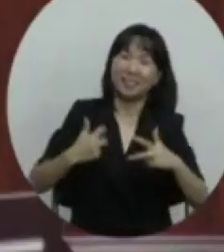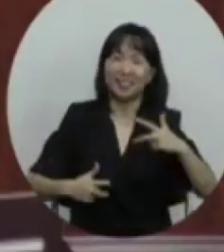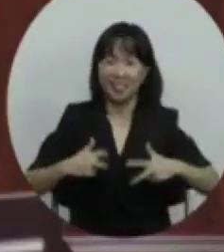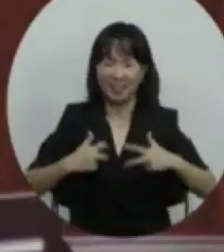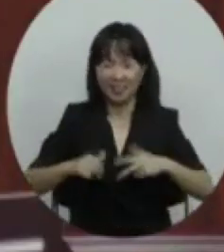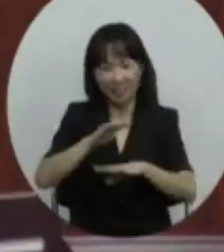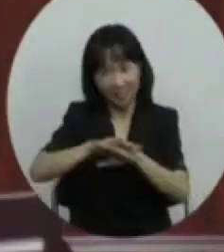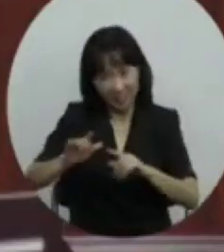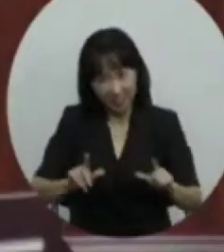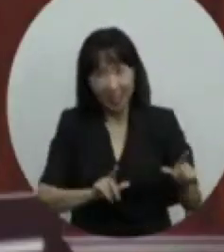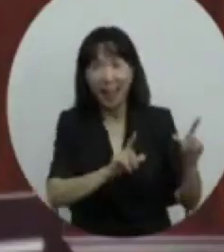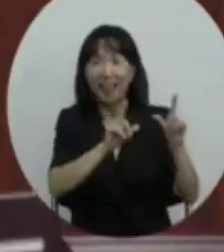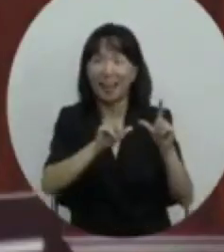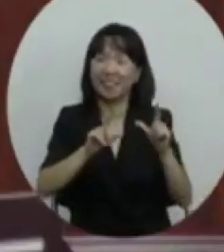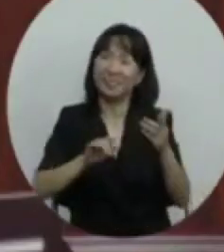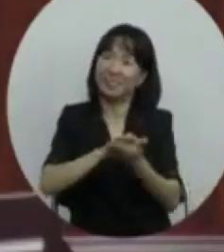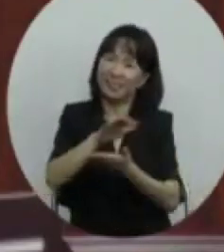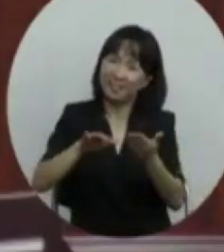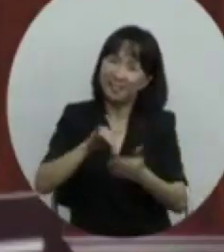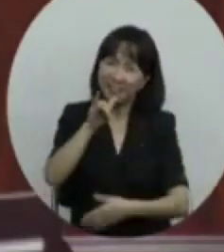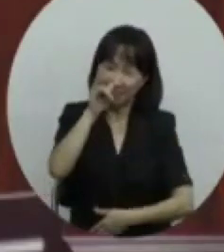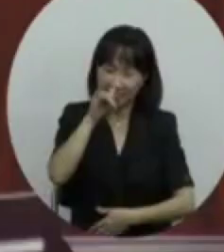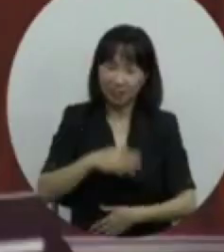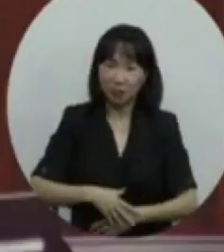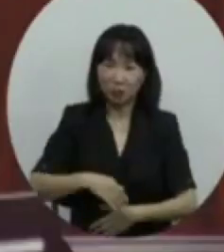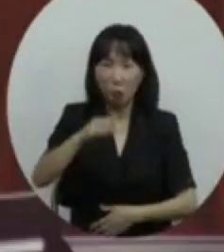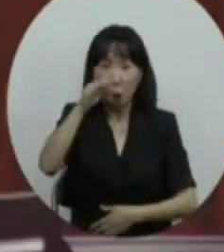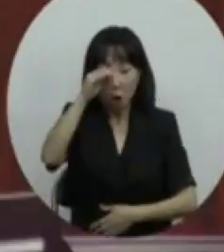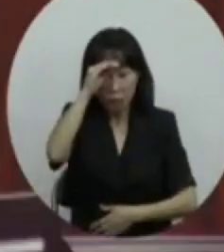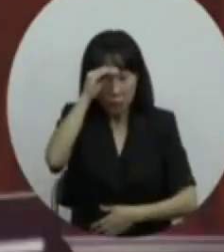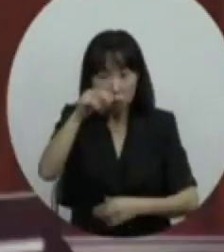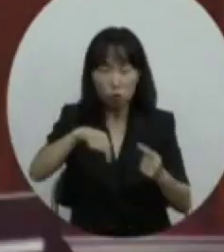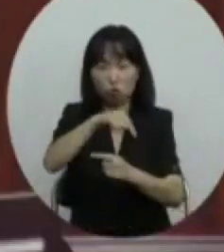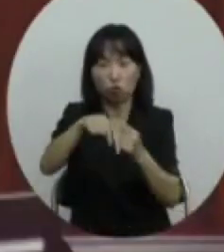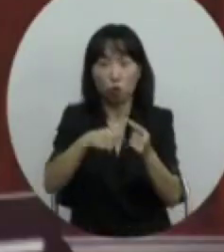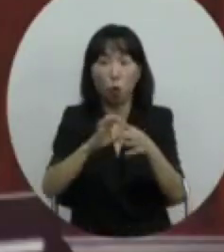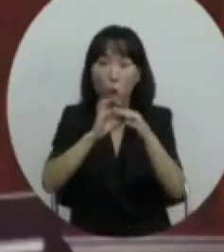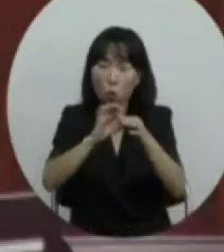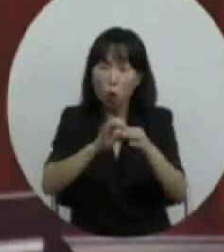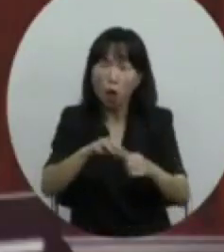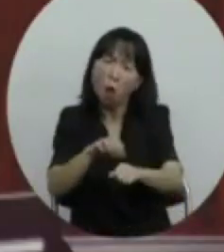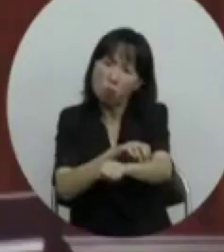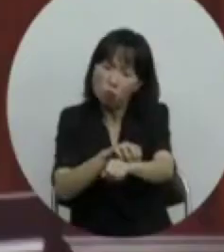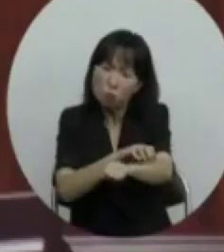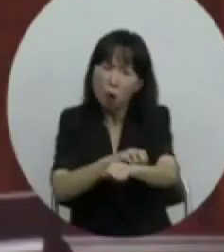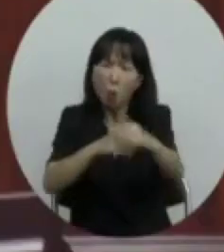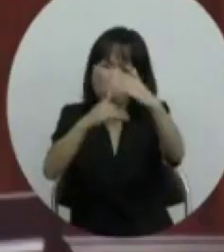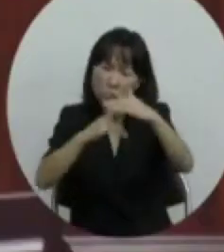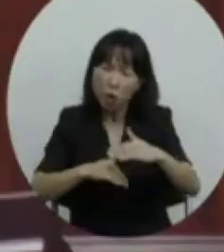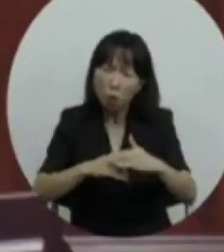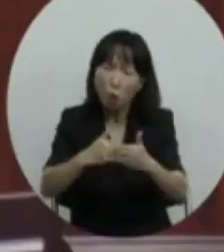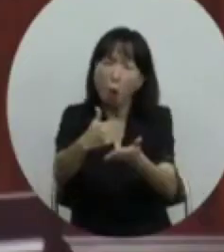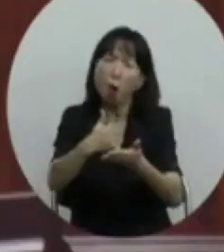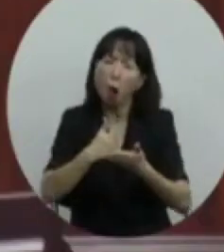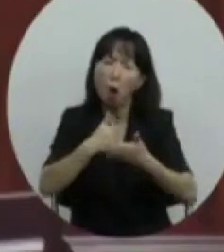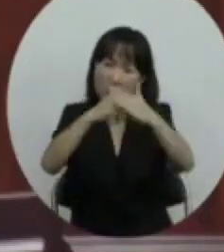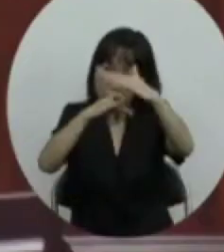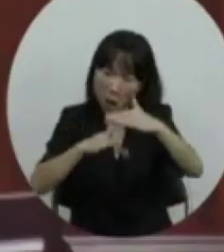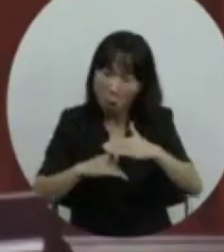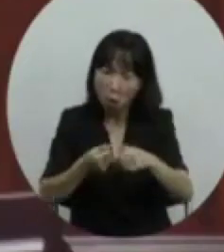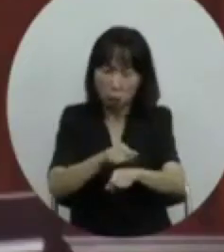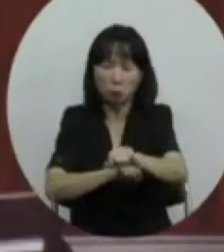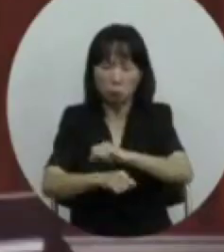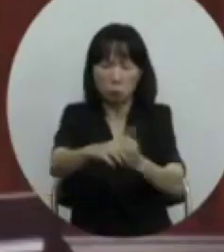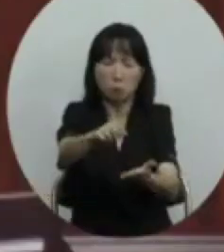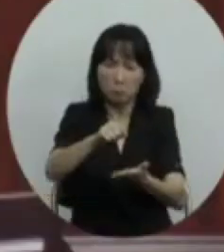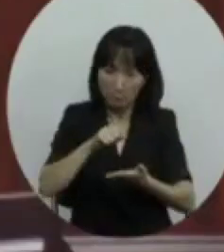시간을 보냈습니다. 시범 운영을 통하여 발생한 불편사항이나 건의사항은 적극